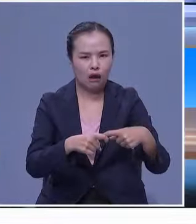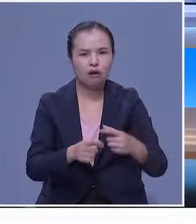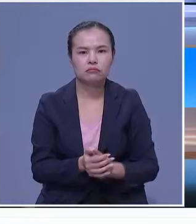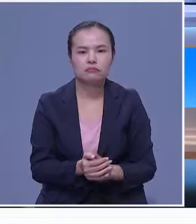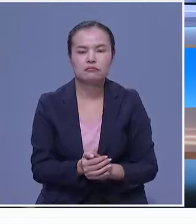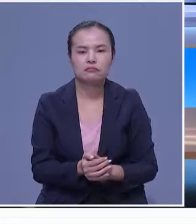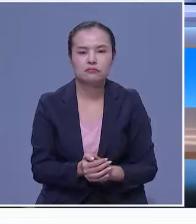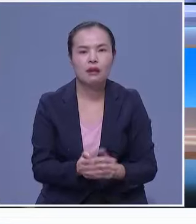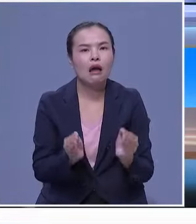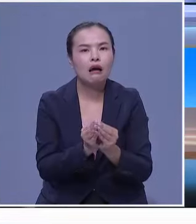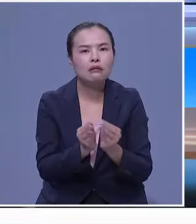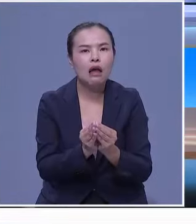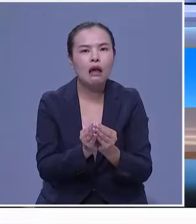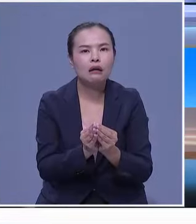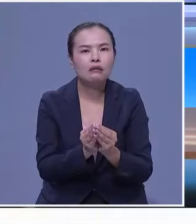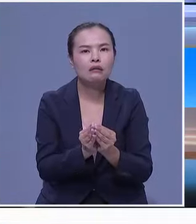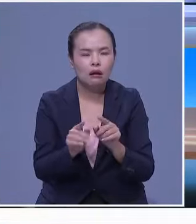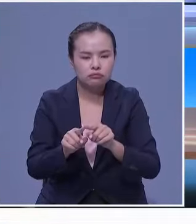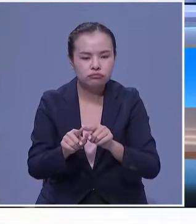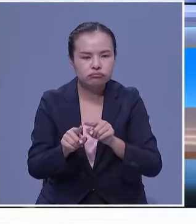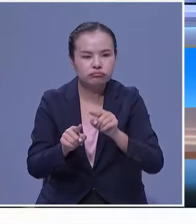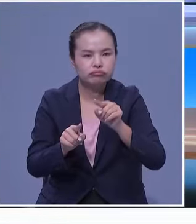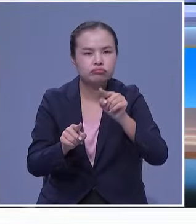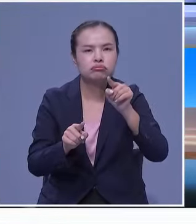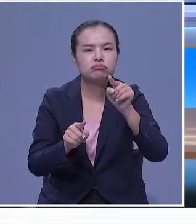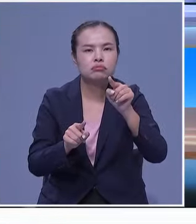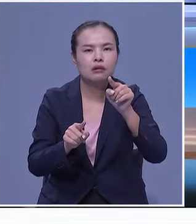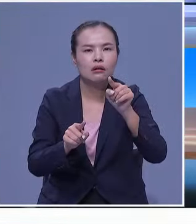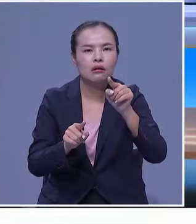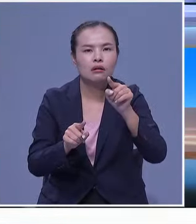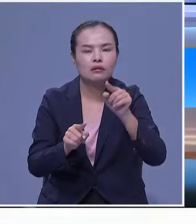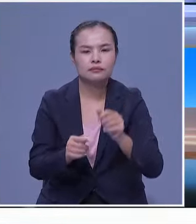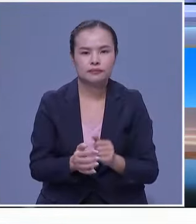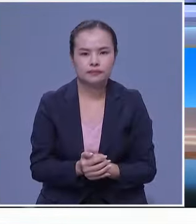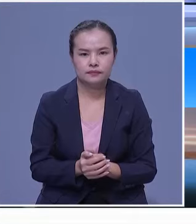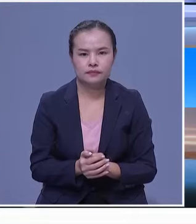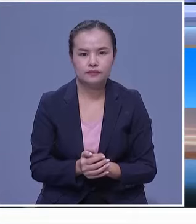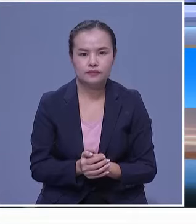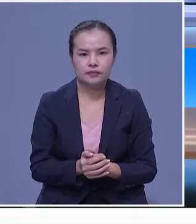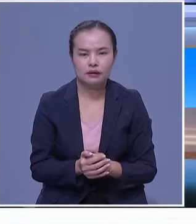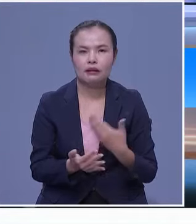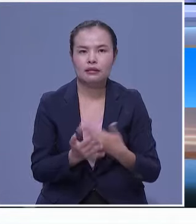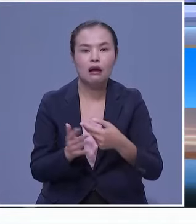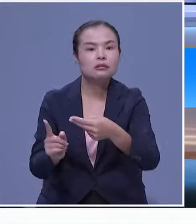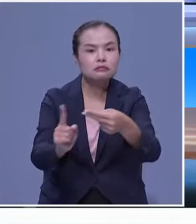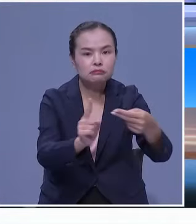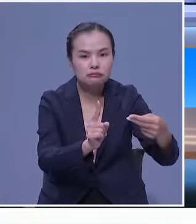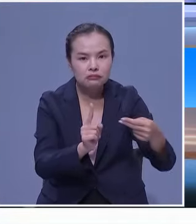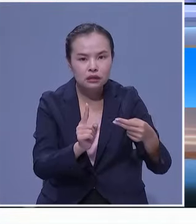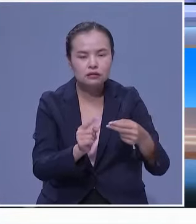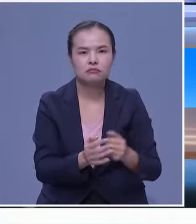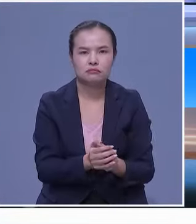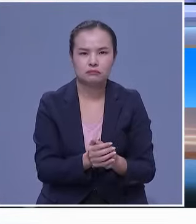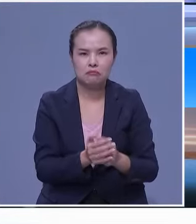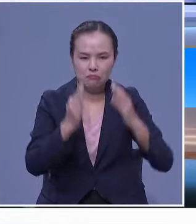การดึงเรื่องของคะแนนนิยมที่พุ่งสูงขึ้นมาณตอนนี้ไปในระยะยาวท ี น ี ้อาจารย์มองนะคะว่าเรื่องของการแจกเงินหมื่นเนี่ยจริงๆมันมีบ